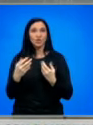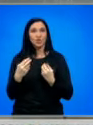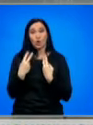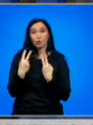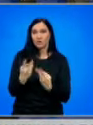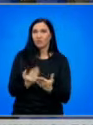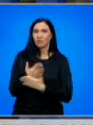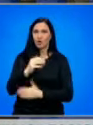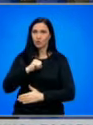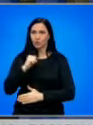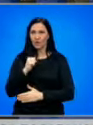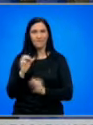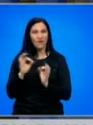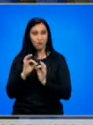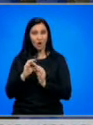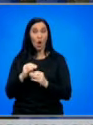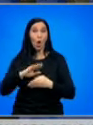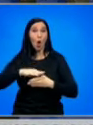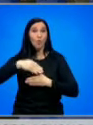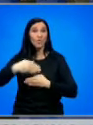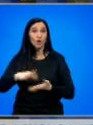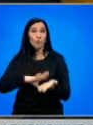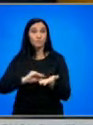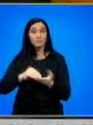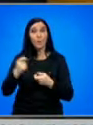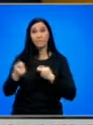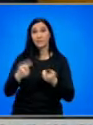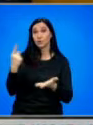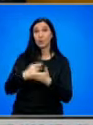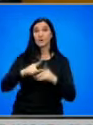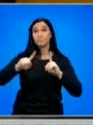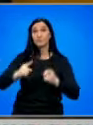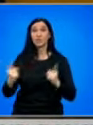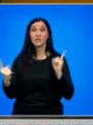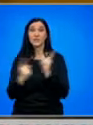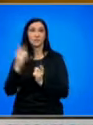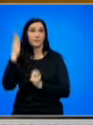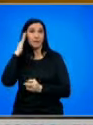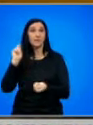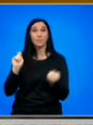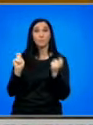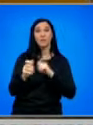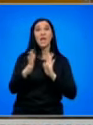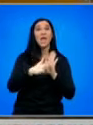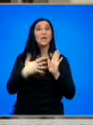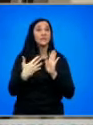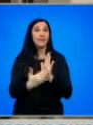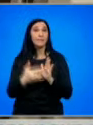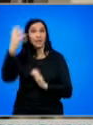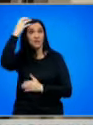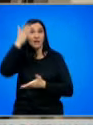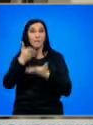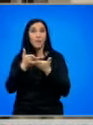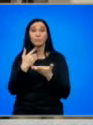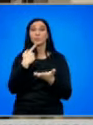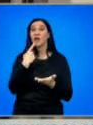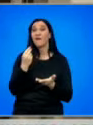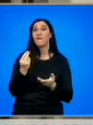месец февруари. В отворено писмо бизнесът настоява за спешна среща с премиера, за да се промени схемата на държавната помощ за фирмите заради